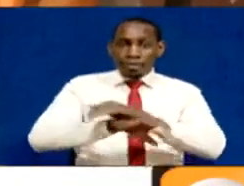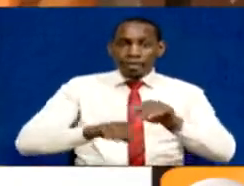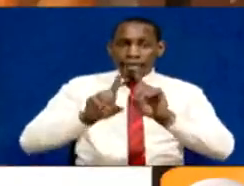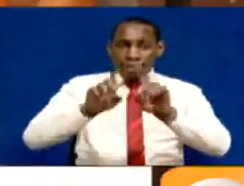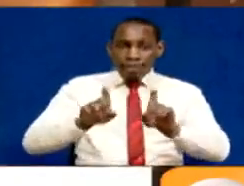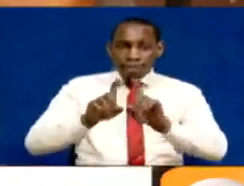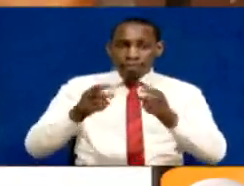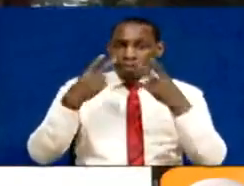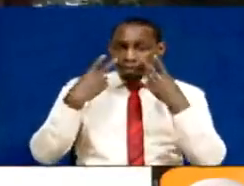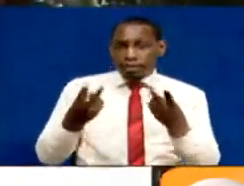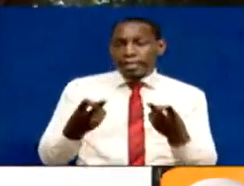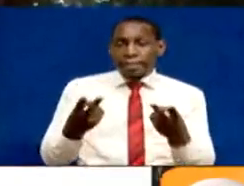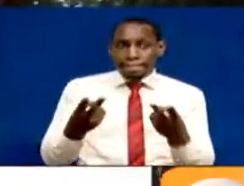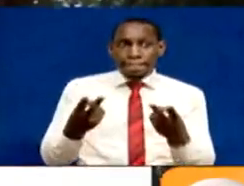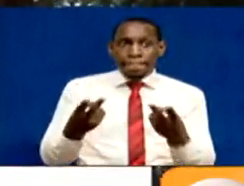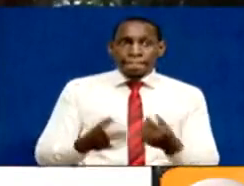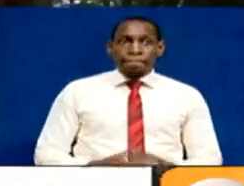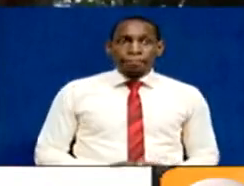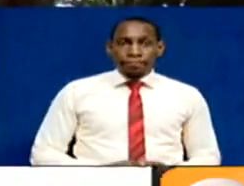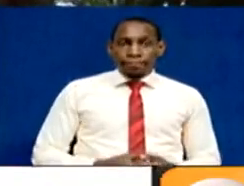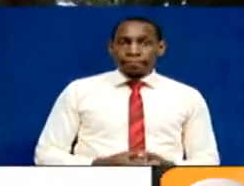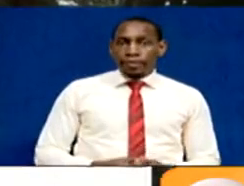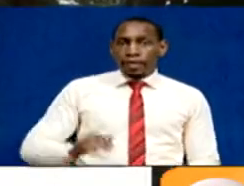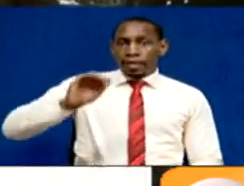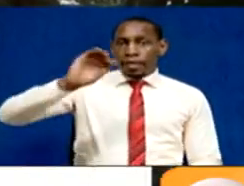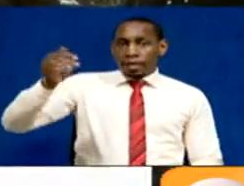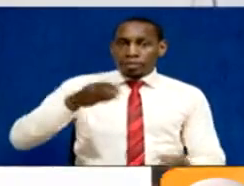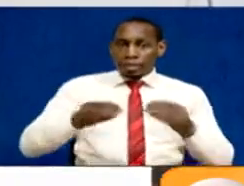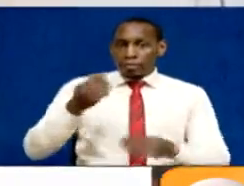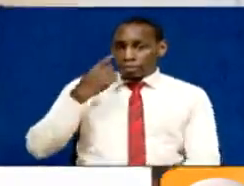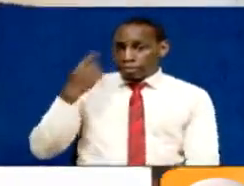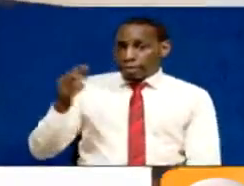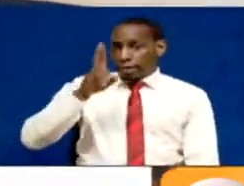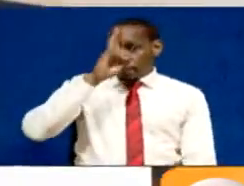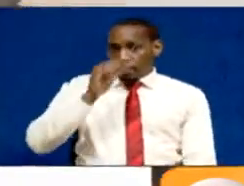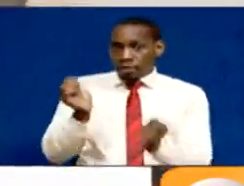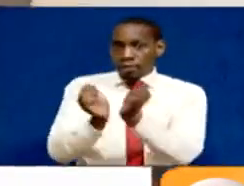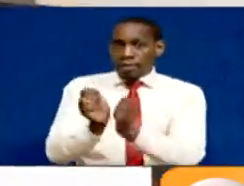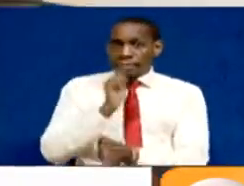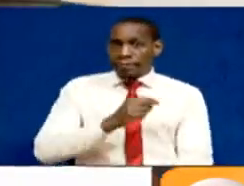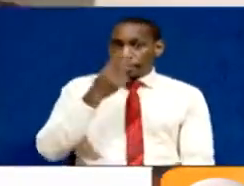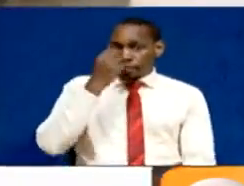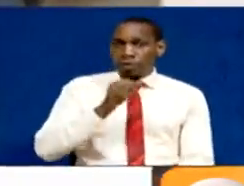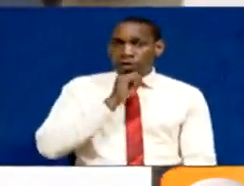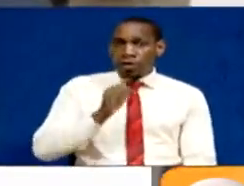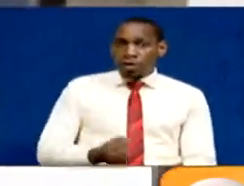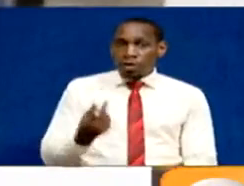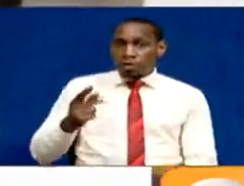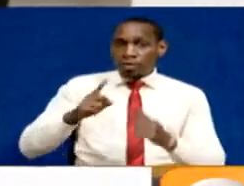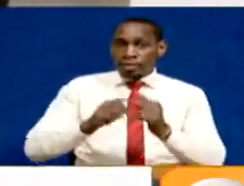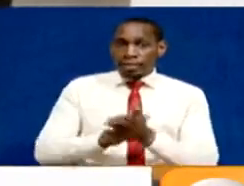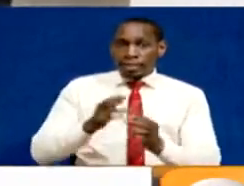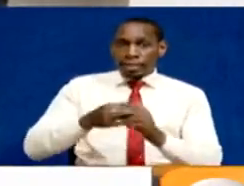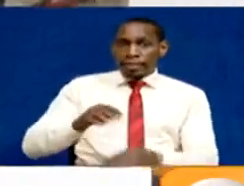wa mtihani vikashuhudiwa. Katika kaunti ya Busia, polisi wamemkamata mshukiwa wa miaka